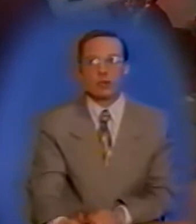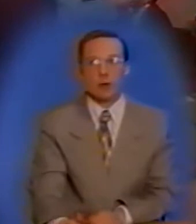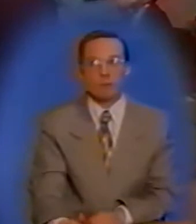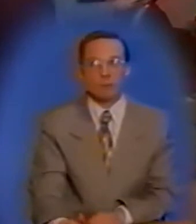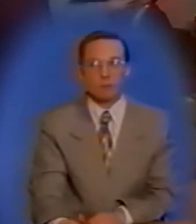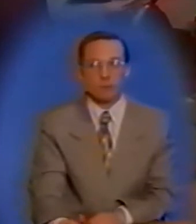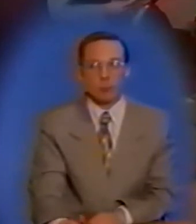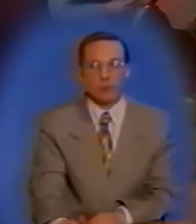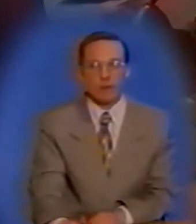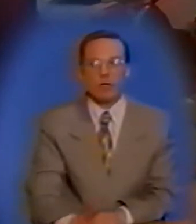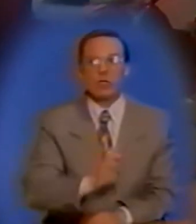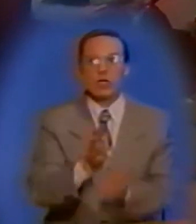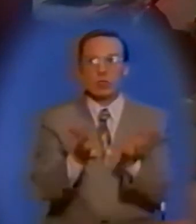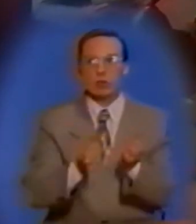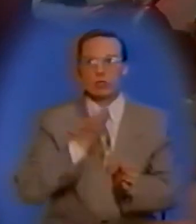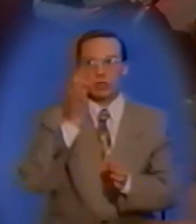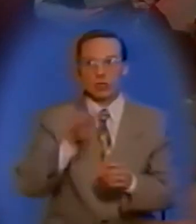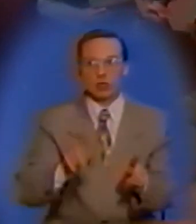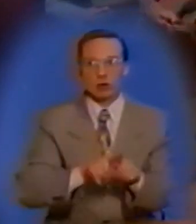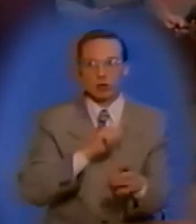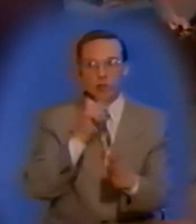Kas imtųsi atsakyti šitą klausimą?